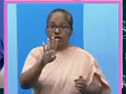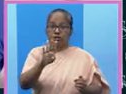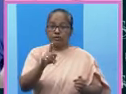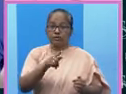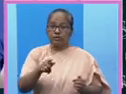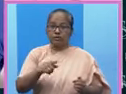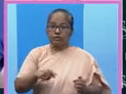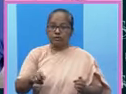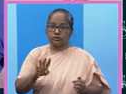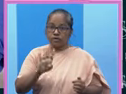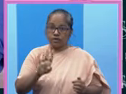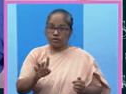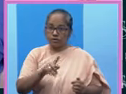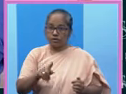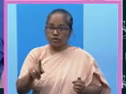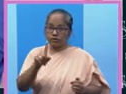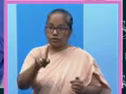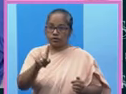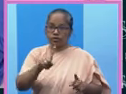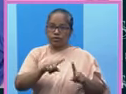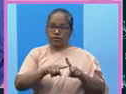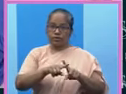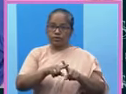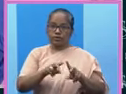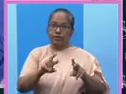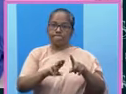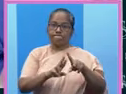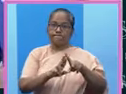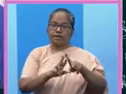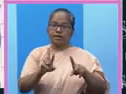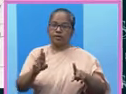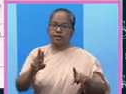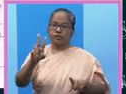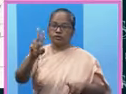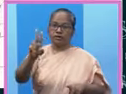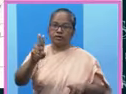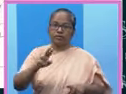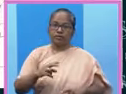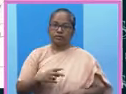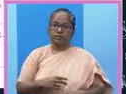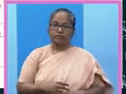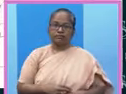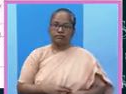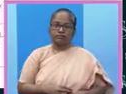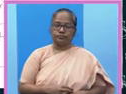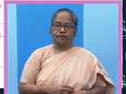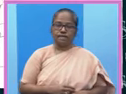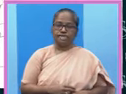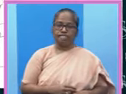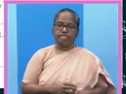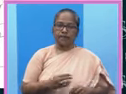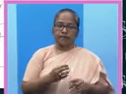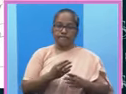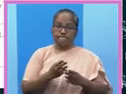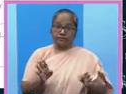எனில் 4 ல் 1 இன்ட்டு பை ஆர் ஸ்கொயர். சரிதானா மாணவர்களே? கவனிங்க,